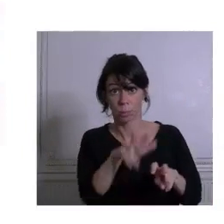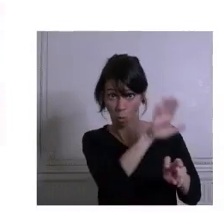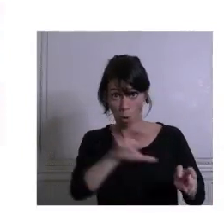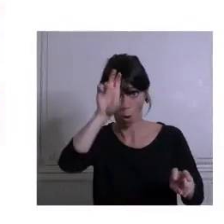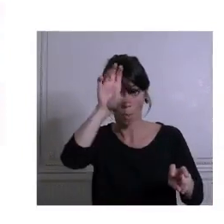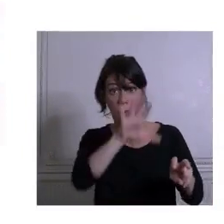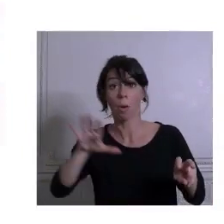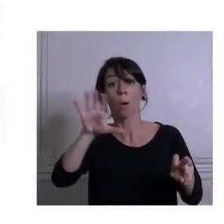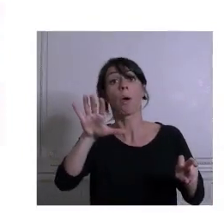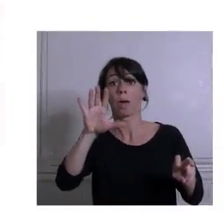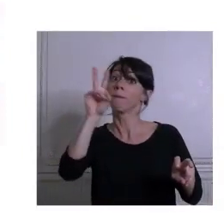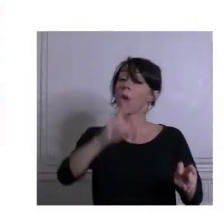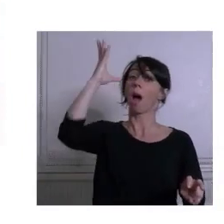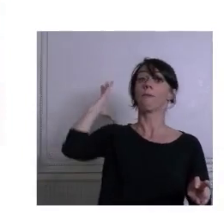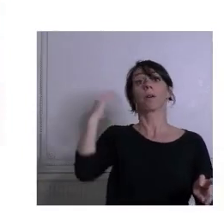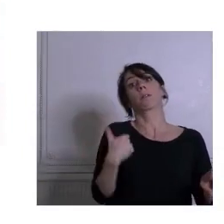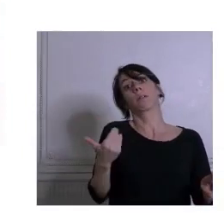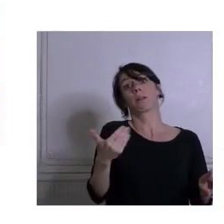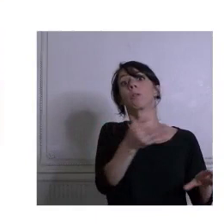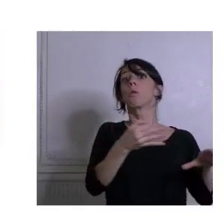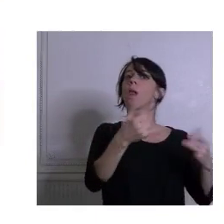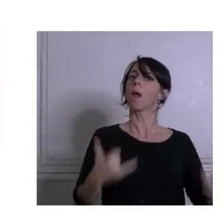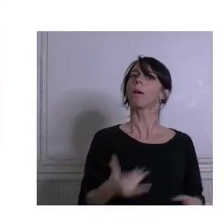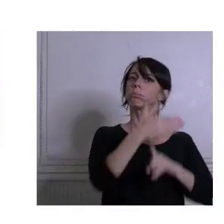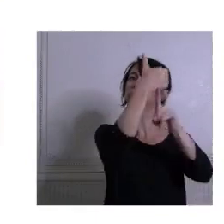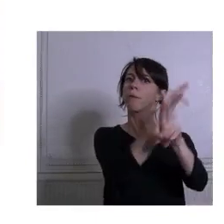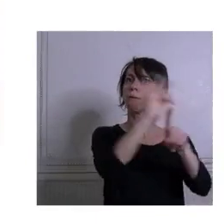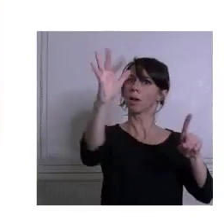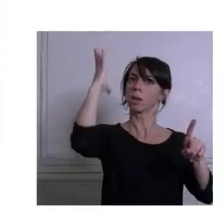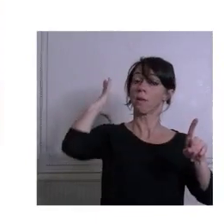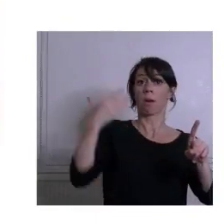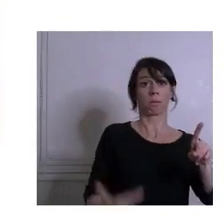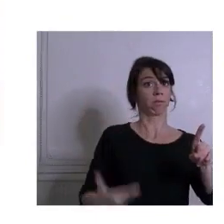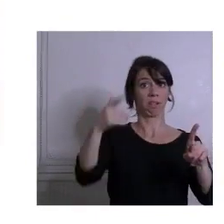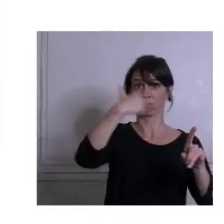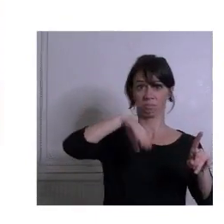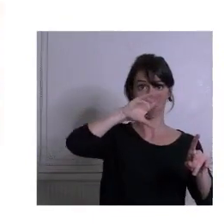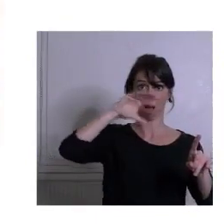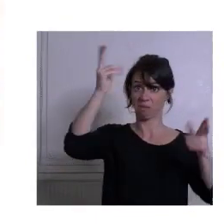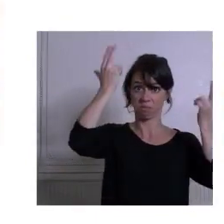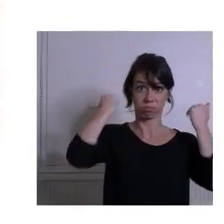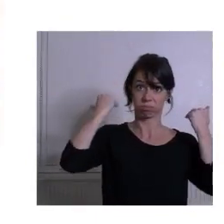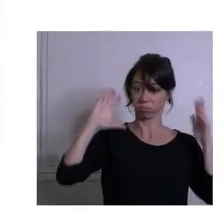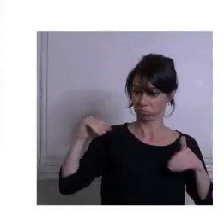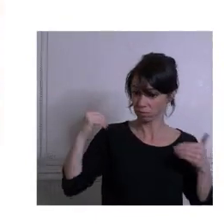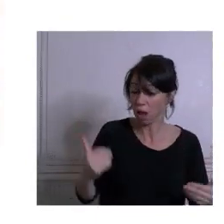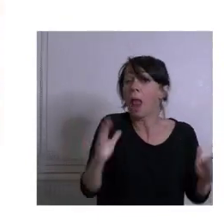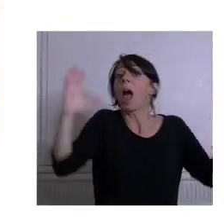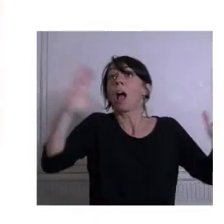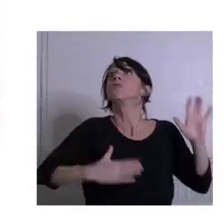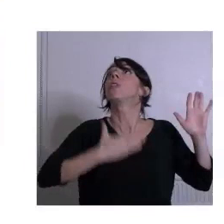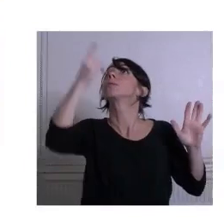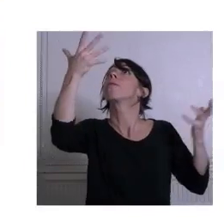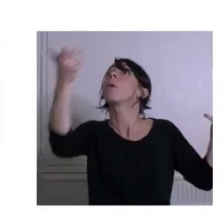vous avez uniquement fait l'aspect éclairage public. Vous n'avez rien fait pour les bâtiments. Ce n'est pas vrai. C'est un mensonge. Nous